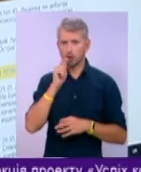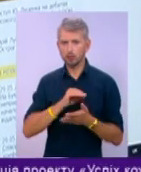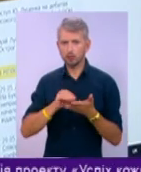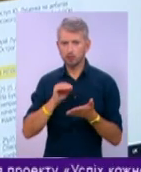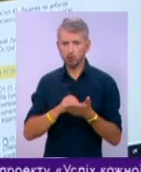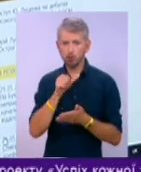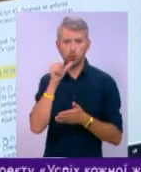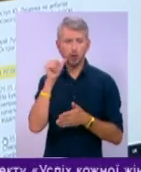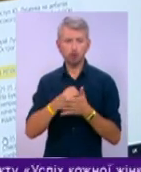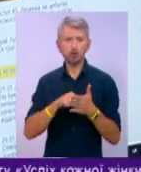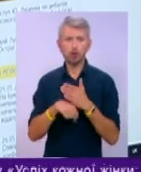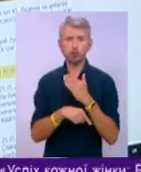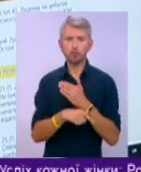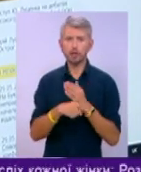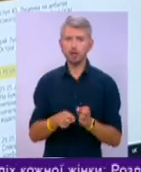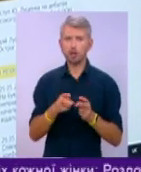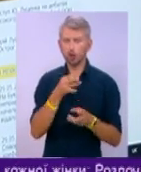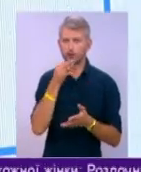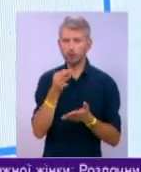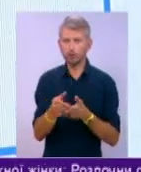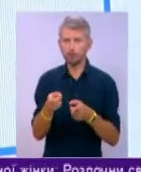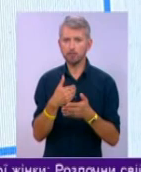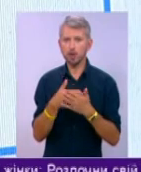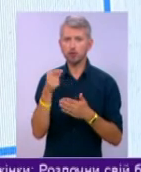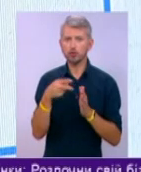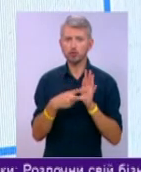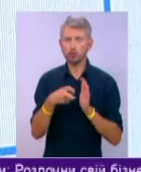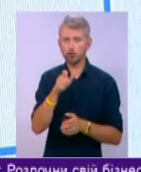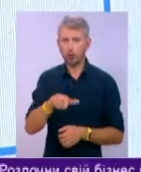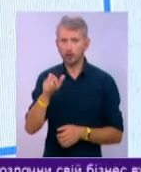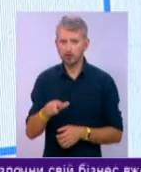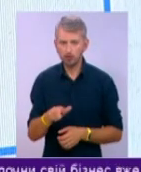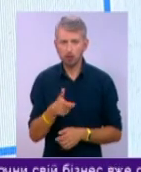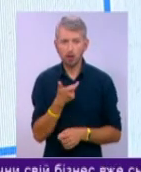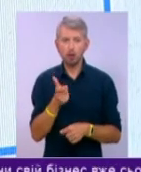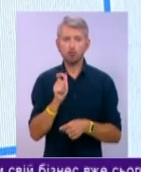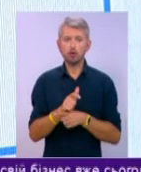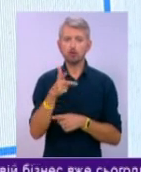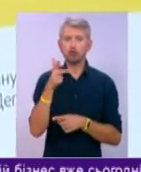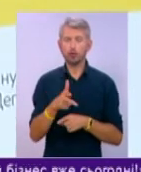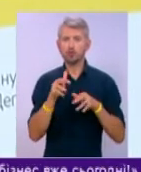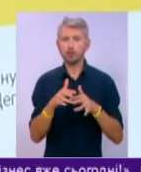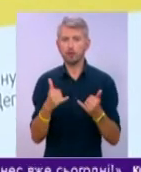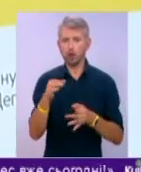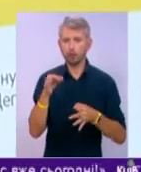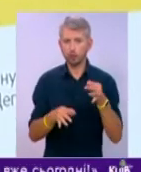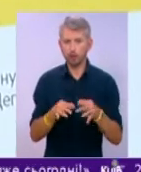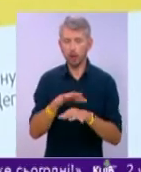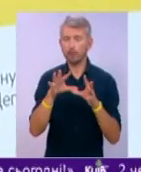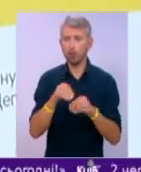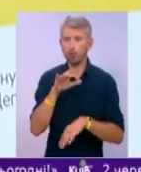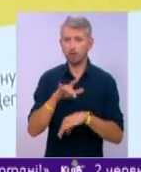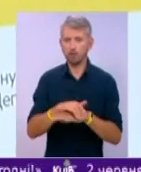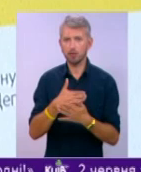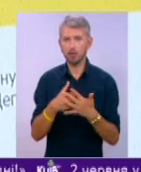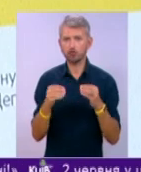торік через корупцію до кримінальної відповідальності притягнули майже 1700 осіб. Більше 3000 справ зараз у суді, а загалом виявили